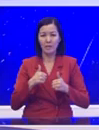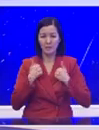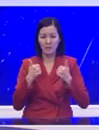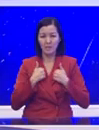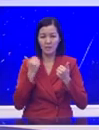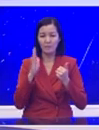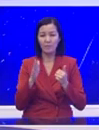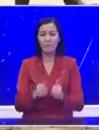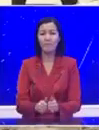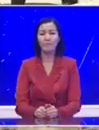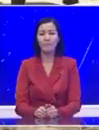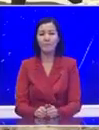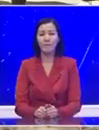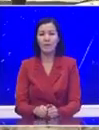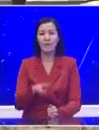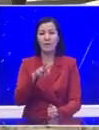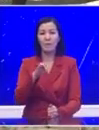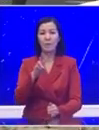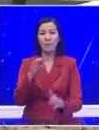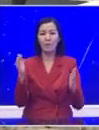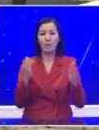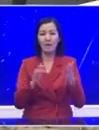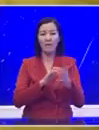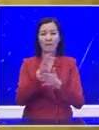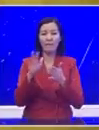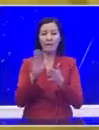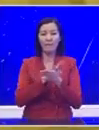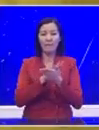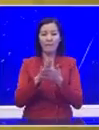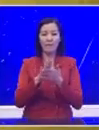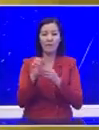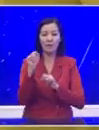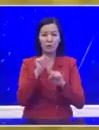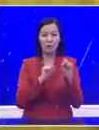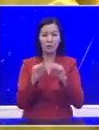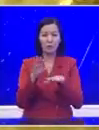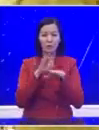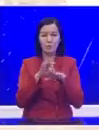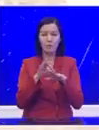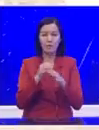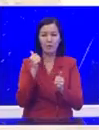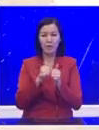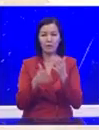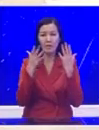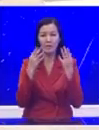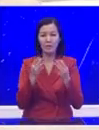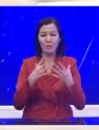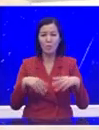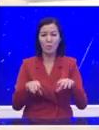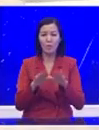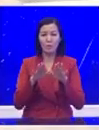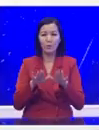атсалыспақ. Мұны қалада қазіргі таңда санитарлық тазалық жұмыстары қызу жүргізіліп жатыр. Мамандар күн сайын қоғамдық